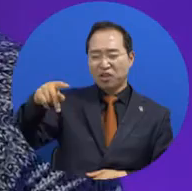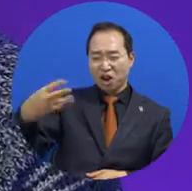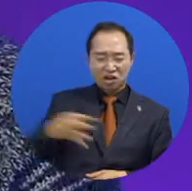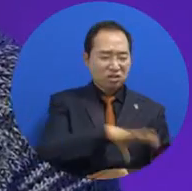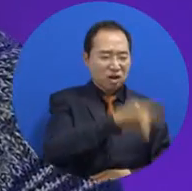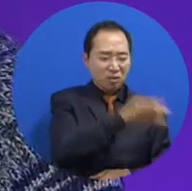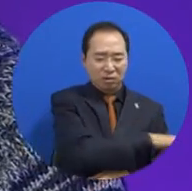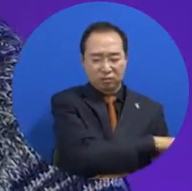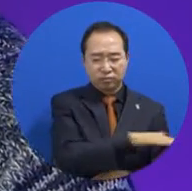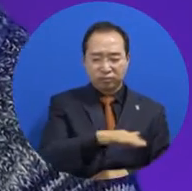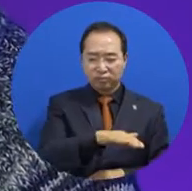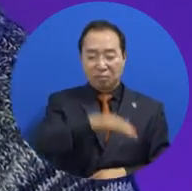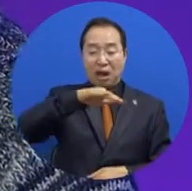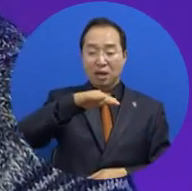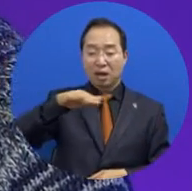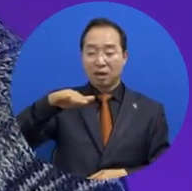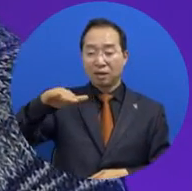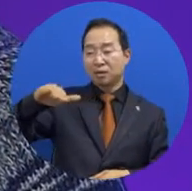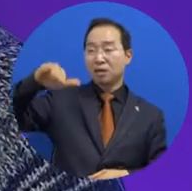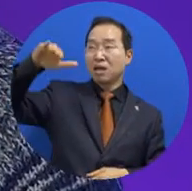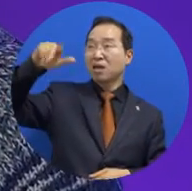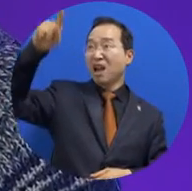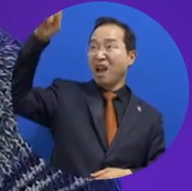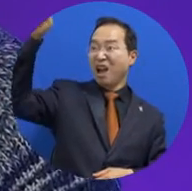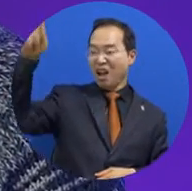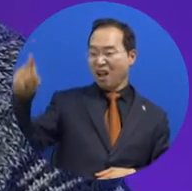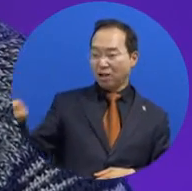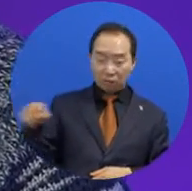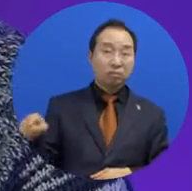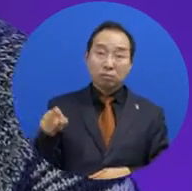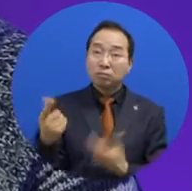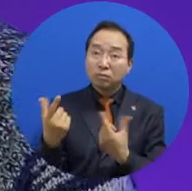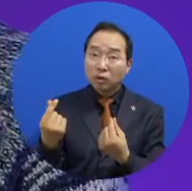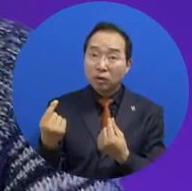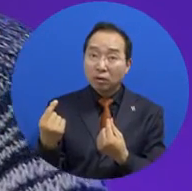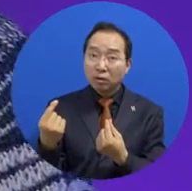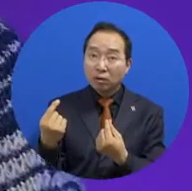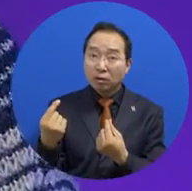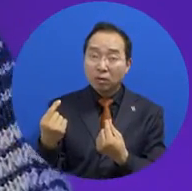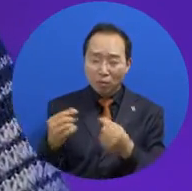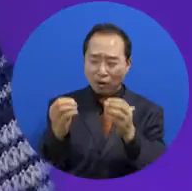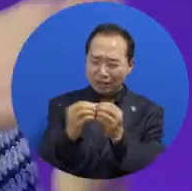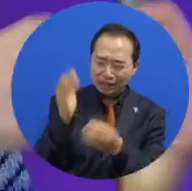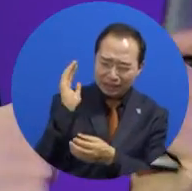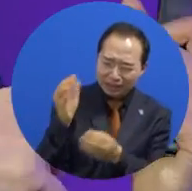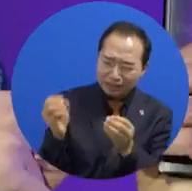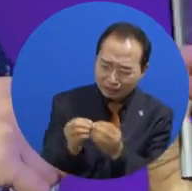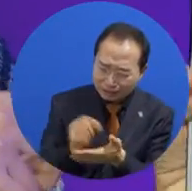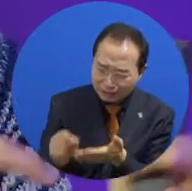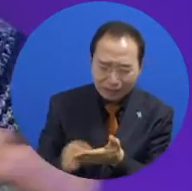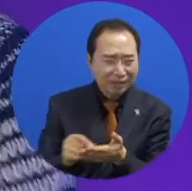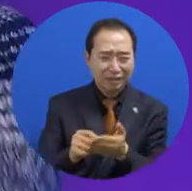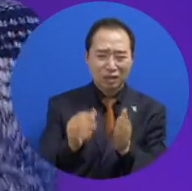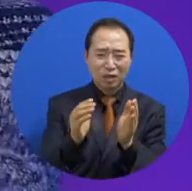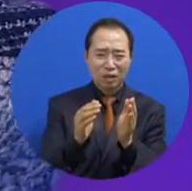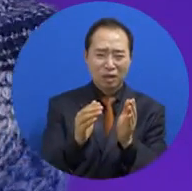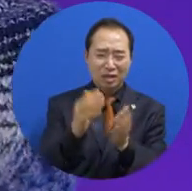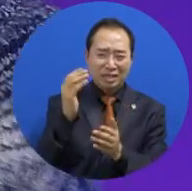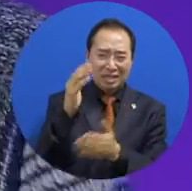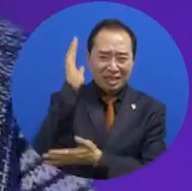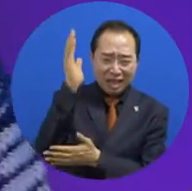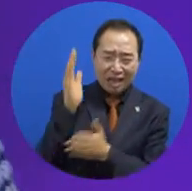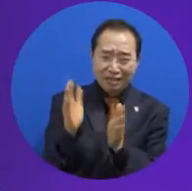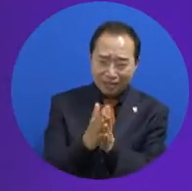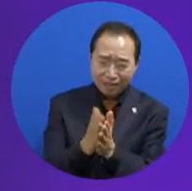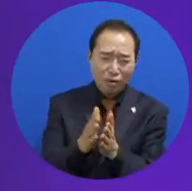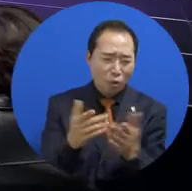발단, 전개, 뭐 절정, 대단원 이런 거잖아요, 다. 뭐 아마 시나리오 쓰든 뭘 쓰든 다 이렇습니다. 이 리듬을